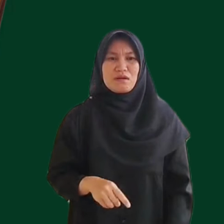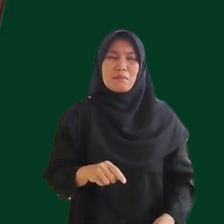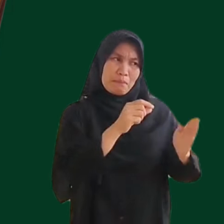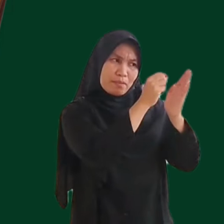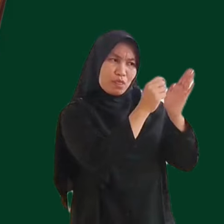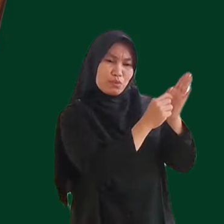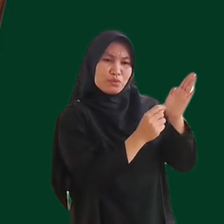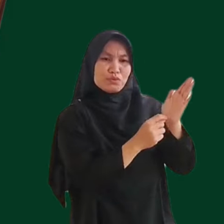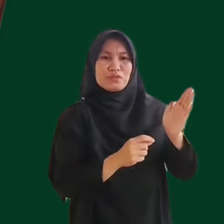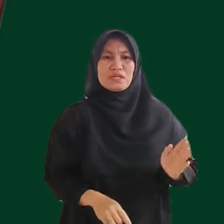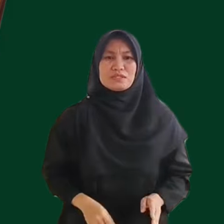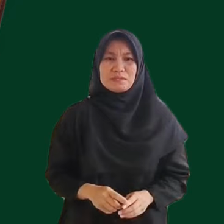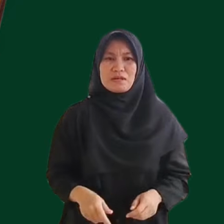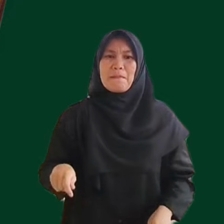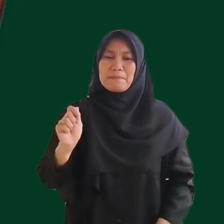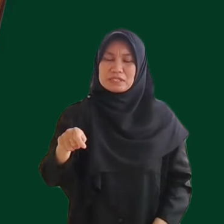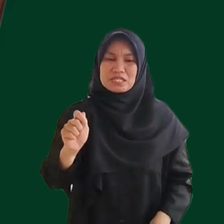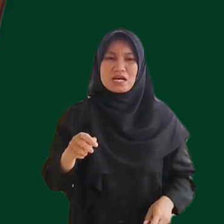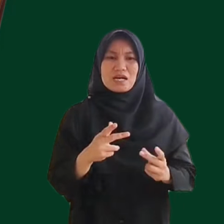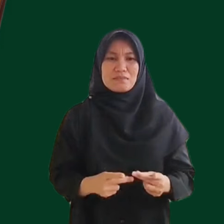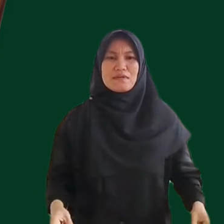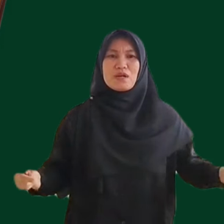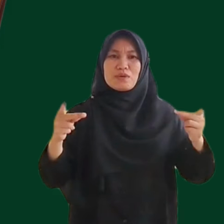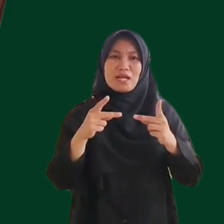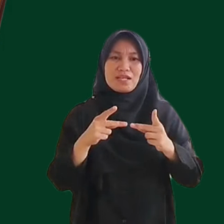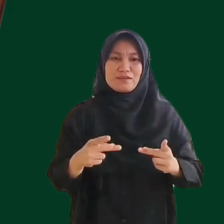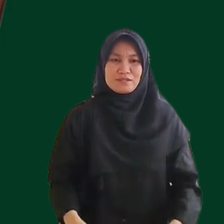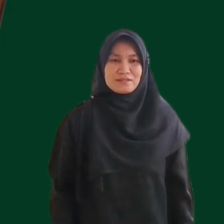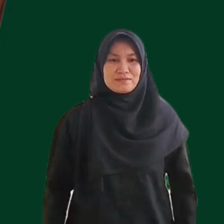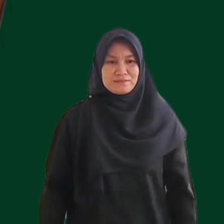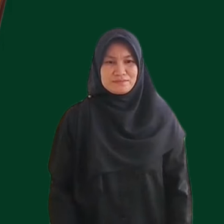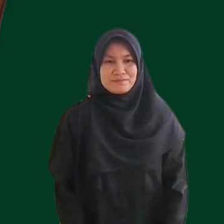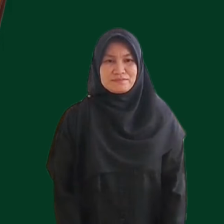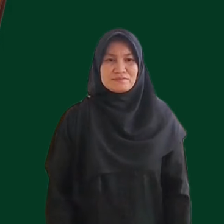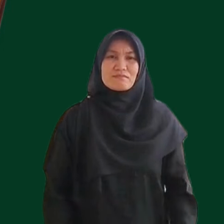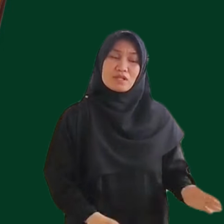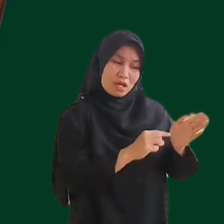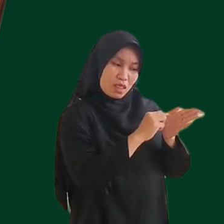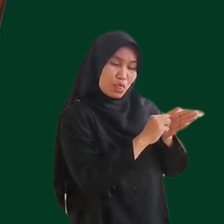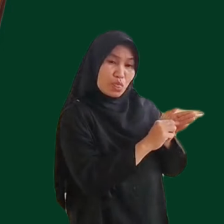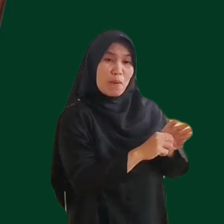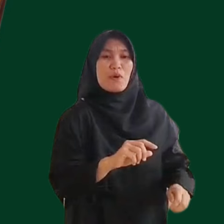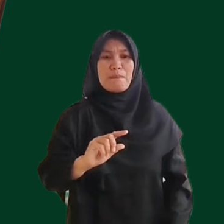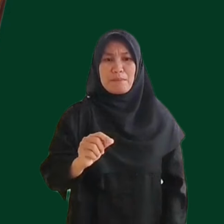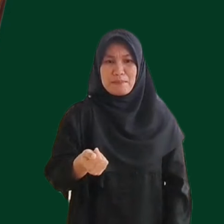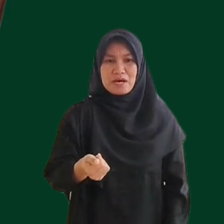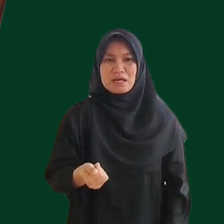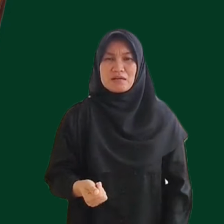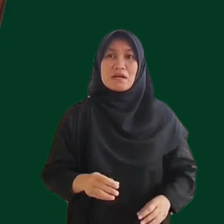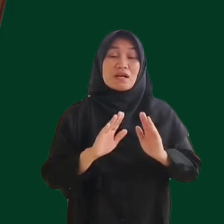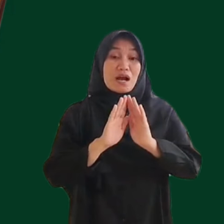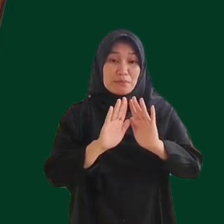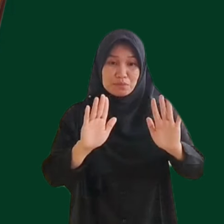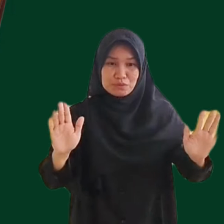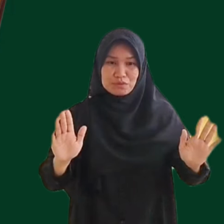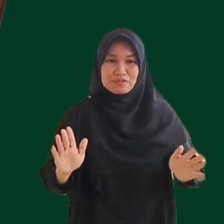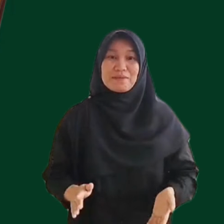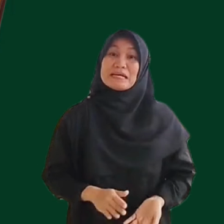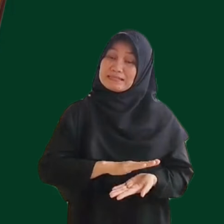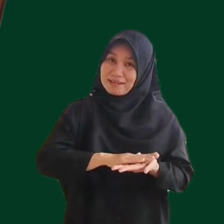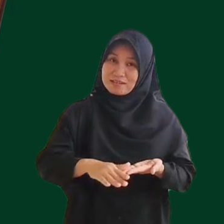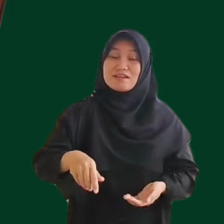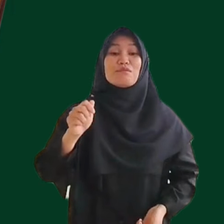363-KMA-SK-12-2022, tentang petunjuk teknis administrasi dan persidangan perkara perdata, perdata agama dan tata usaha negara